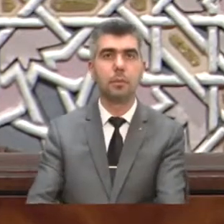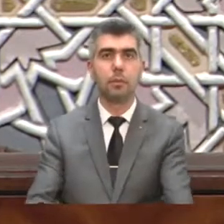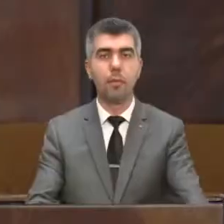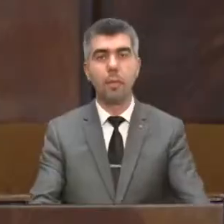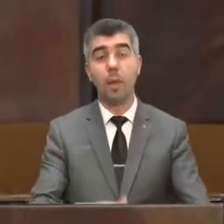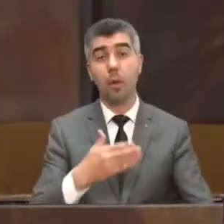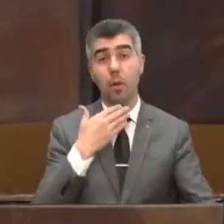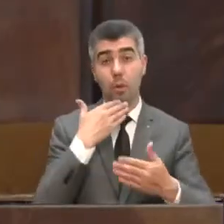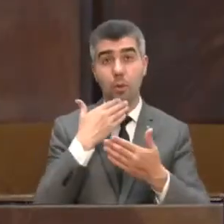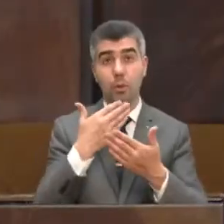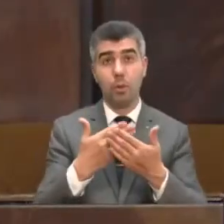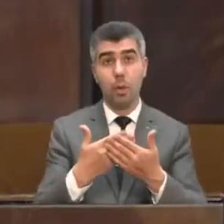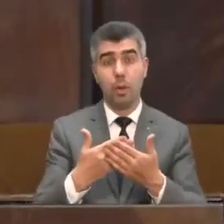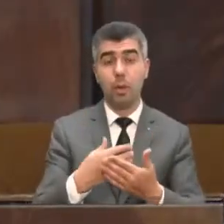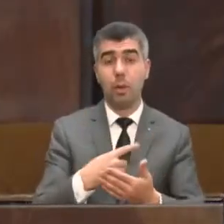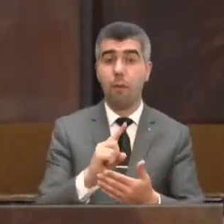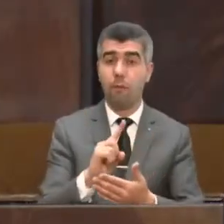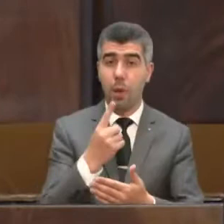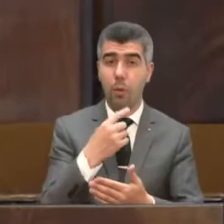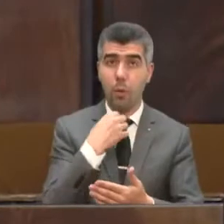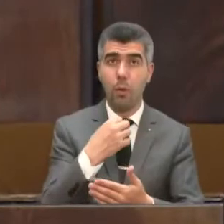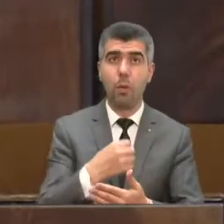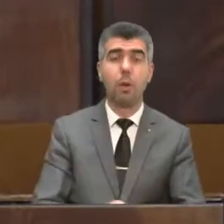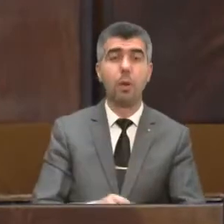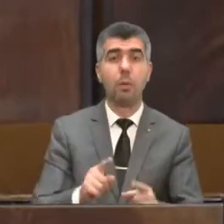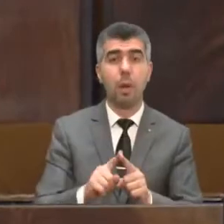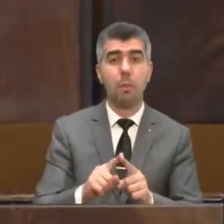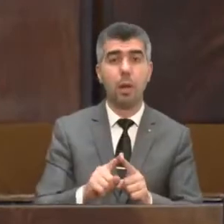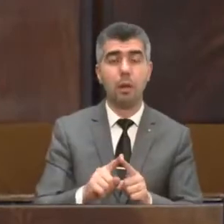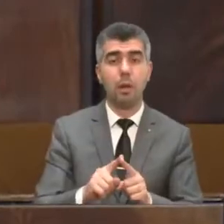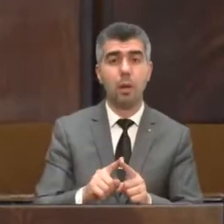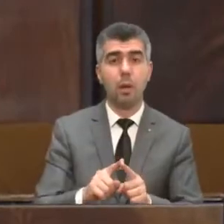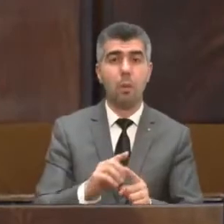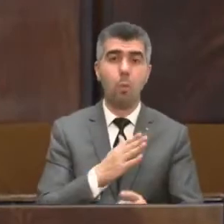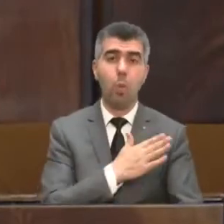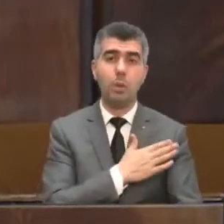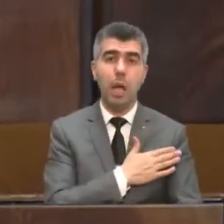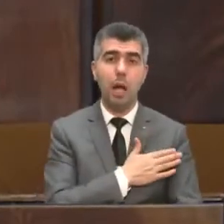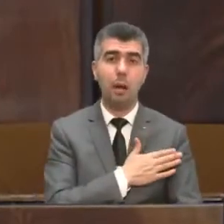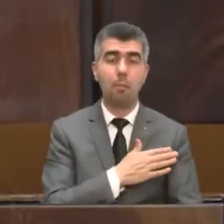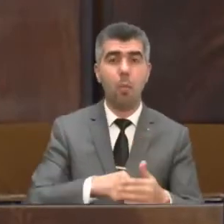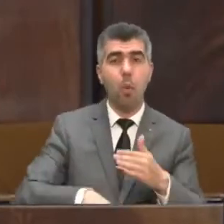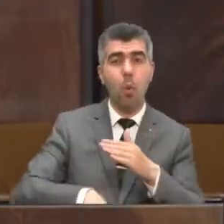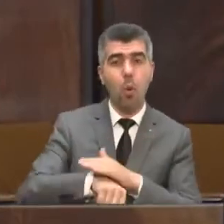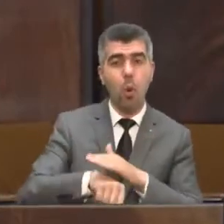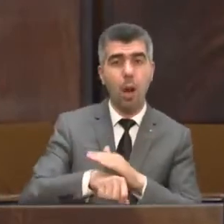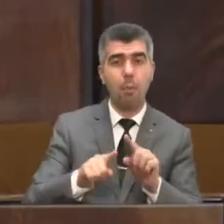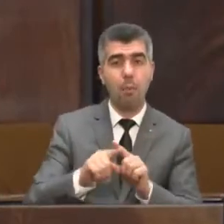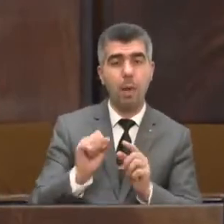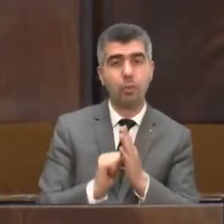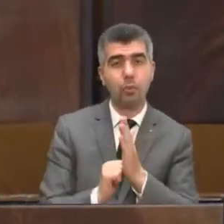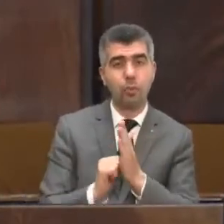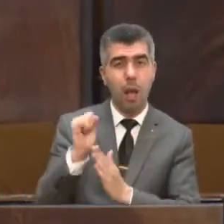شكرا. بداية أهنئ المنتخب الوطني لكرة القدم المصغرة على فوزه